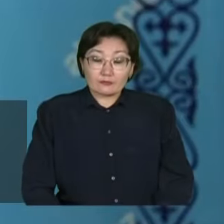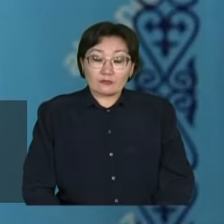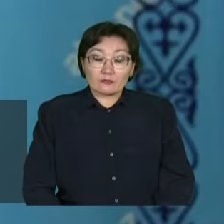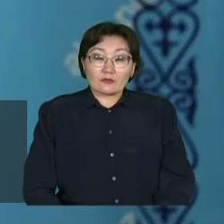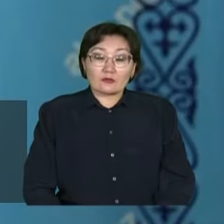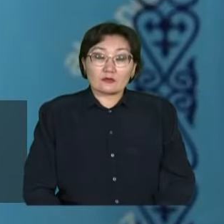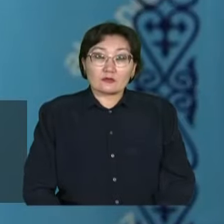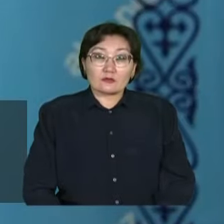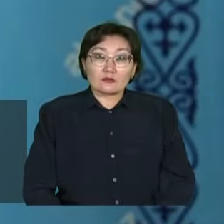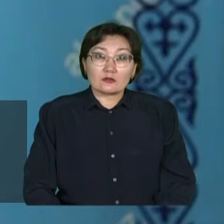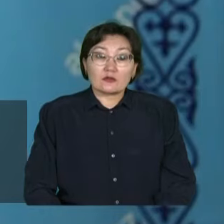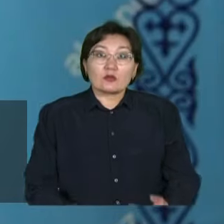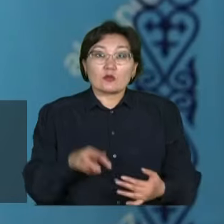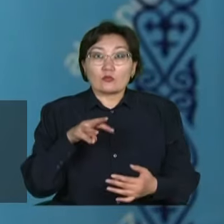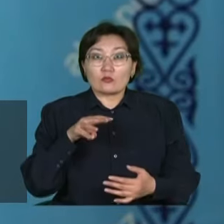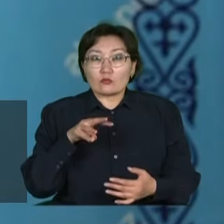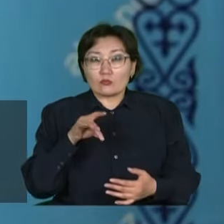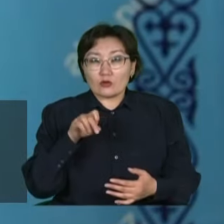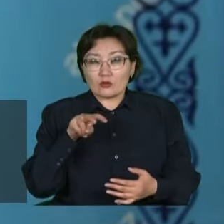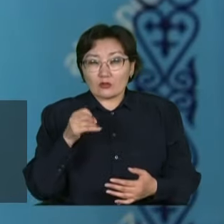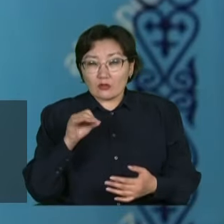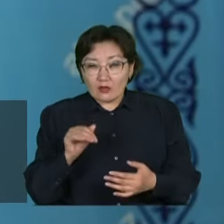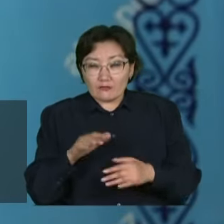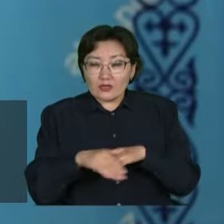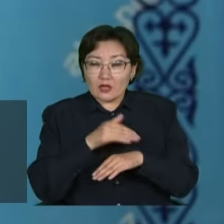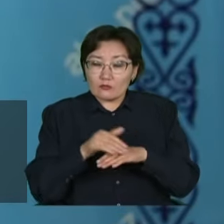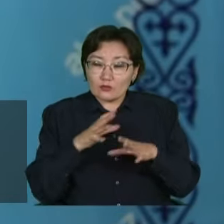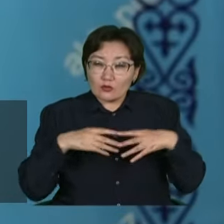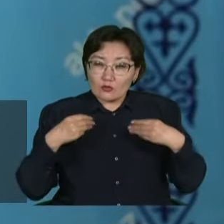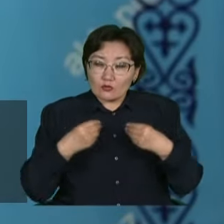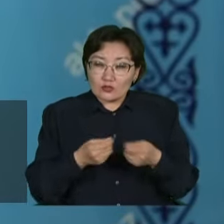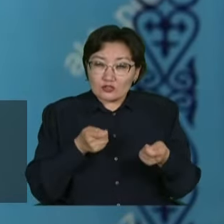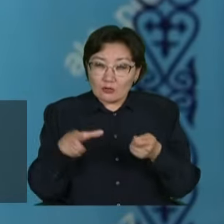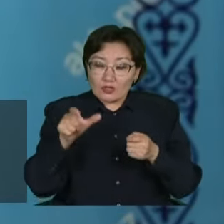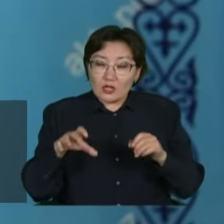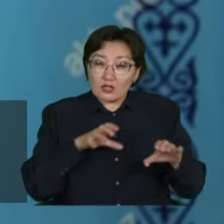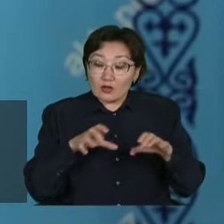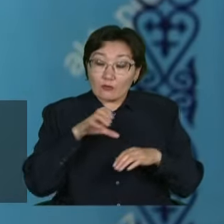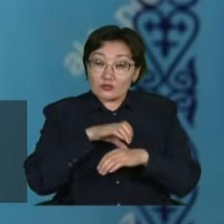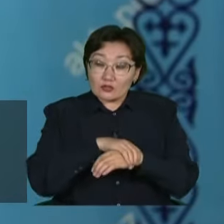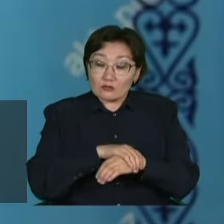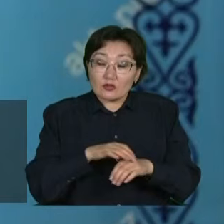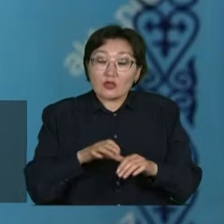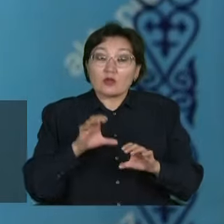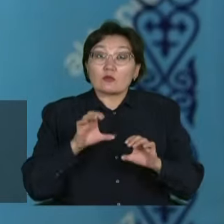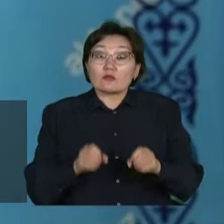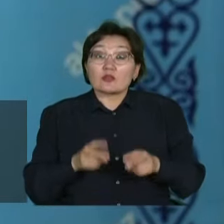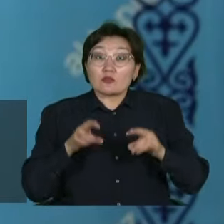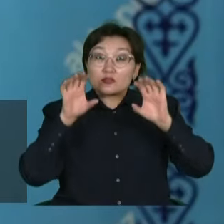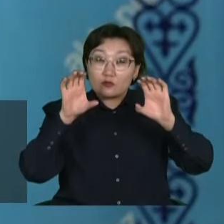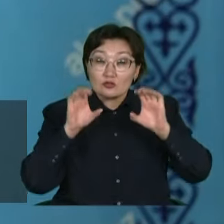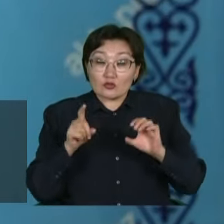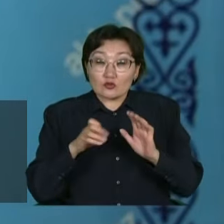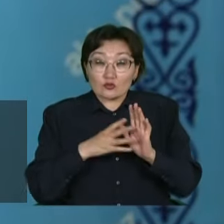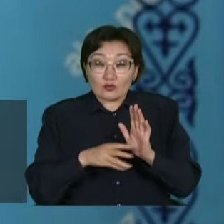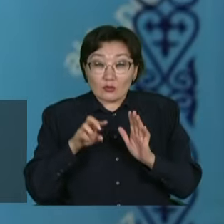Life қайырымдылық қорының басшылығына қатысты алаяқтық дерегі бойынша қылмыстық кодексі 190-шы бабы